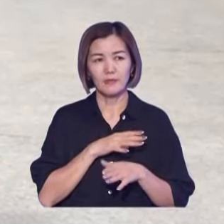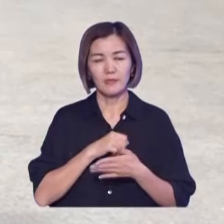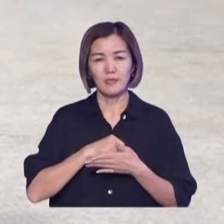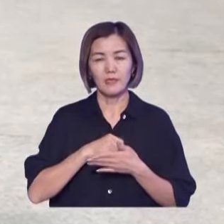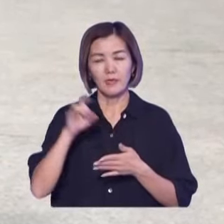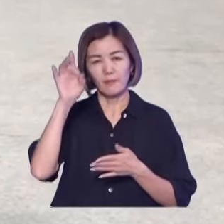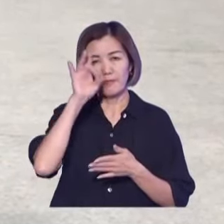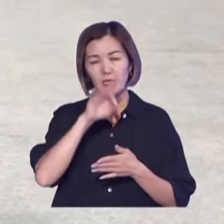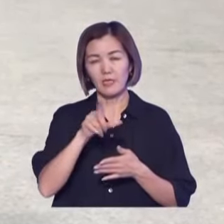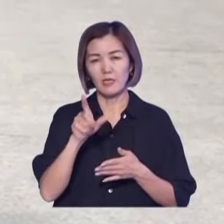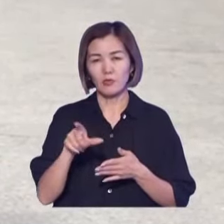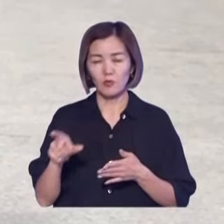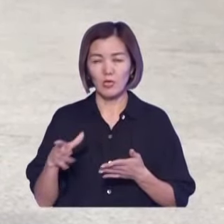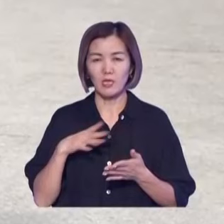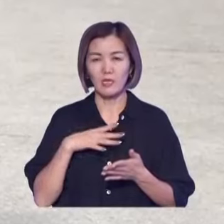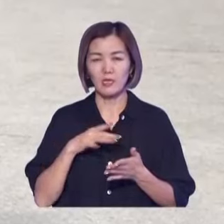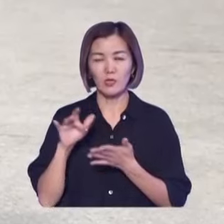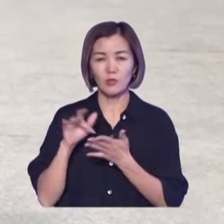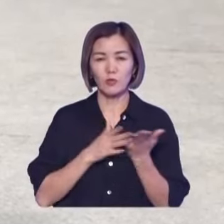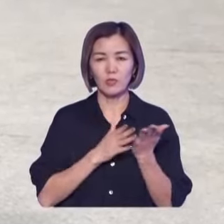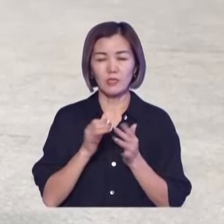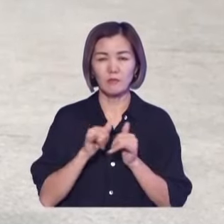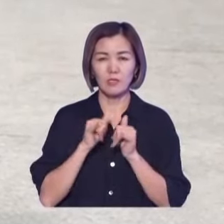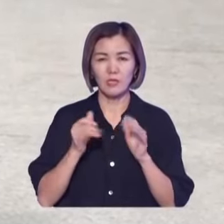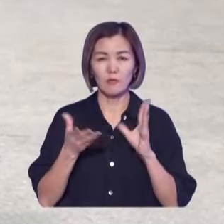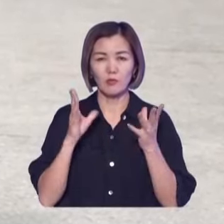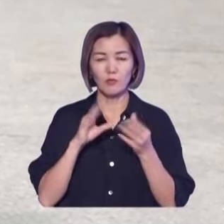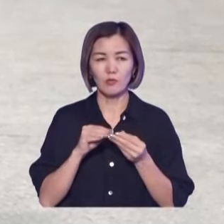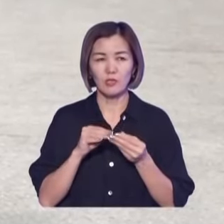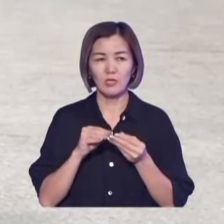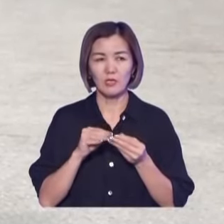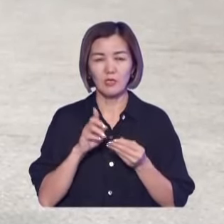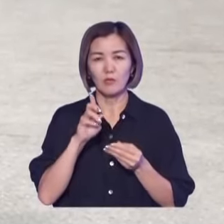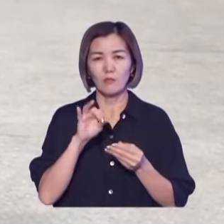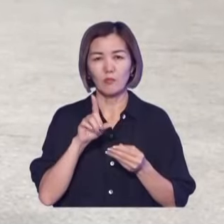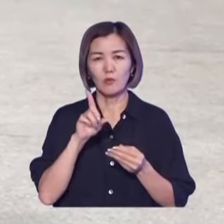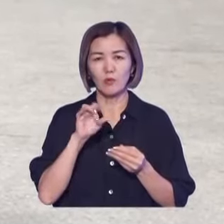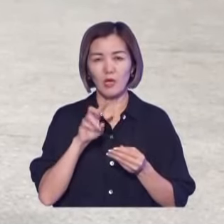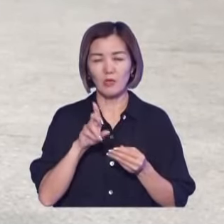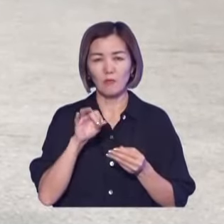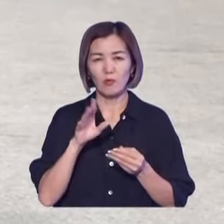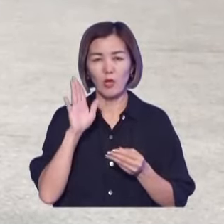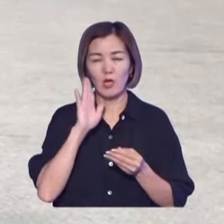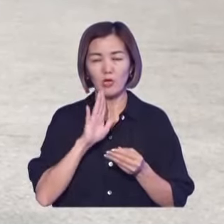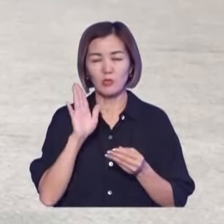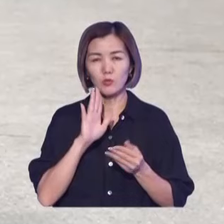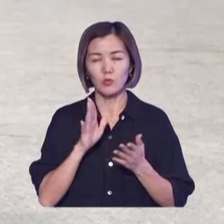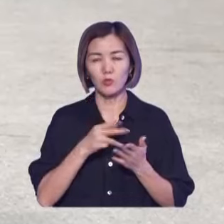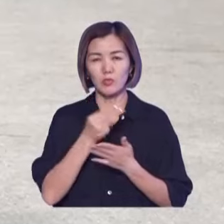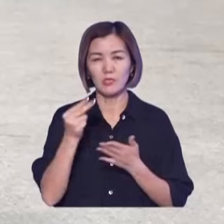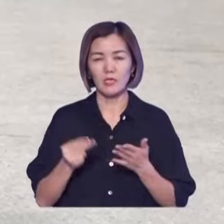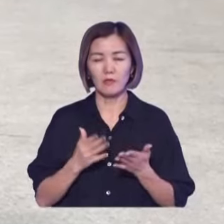тұлғаларға, сонымен қатар мына туризмдік даму бойынша бізде мына Бұрханбұлақтың суреті соңғы салынып отыр. Осындай